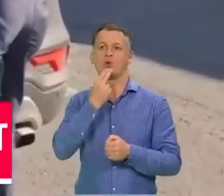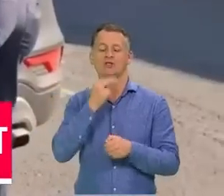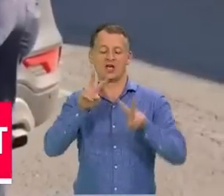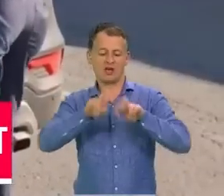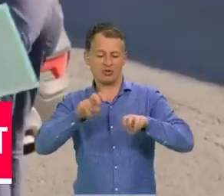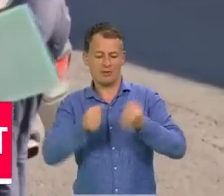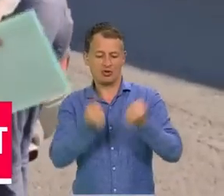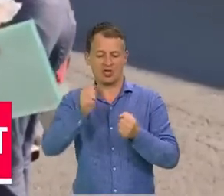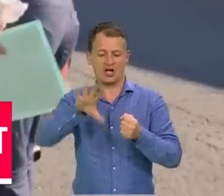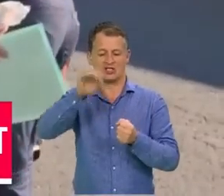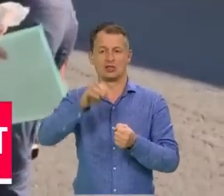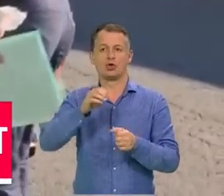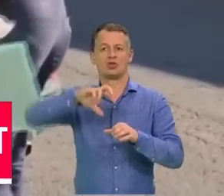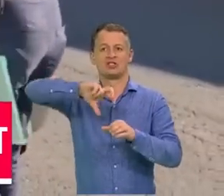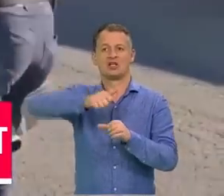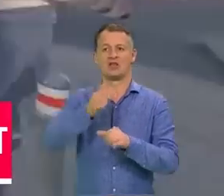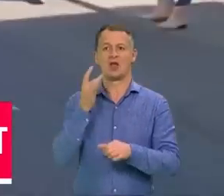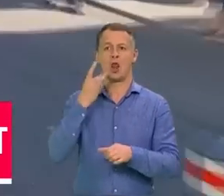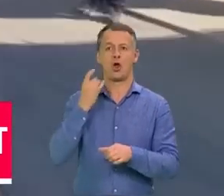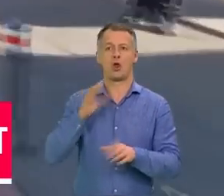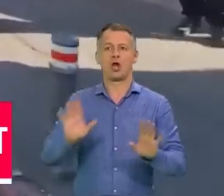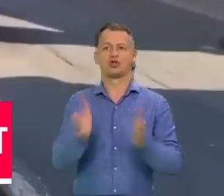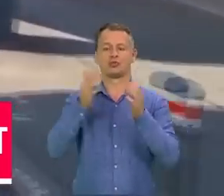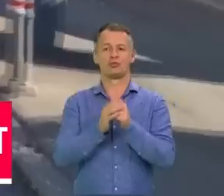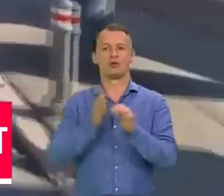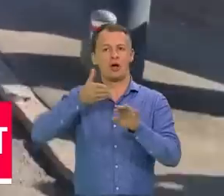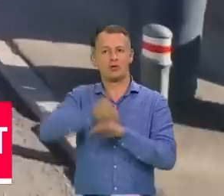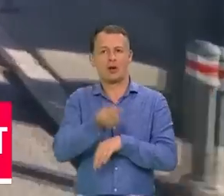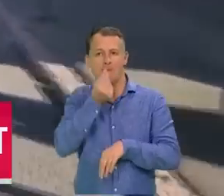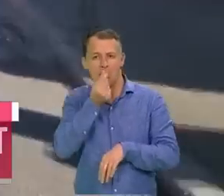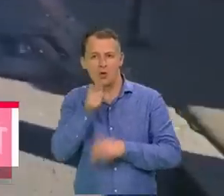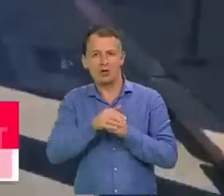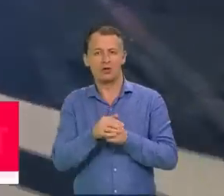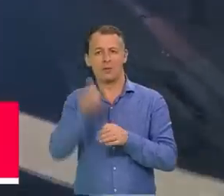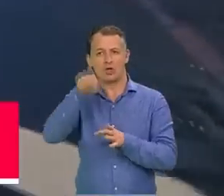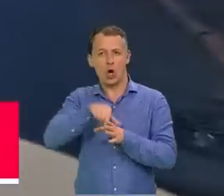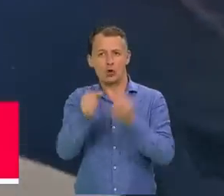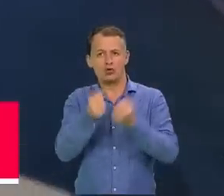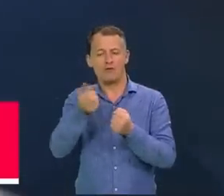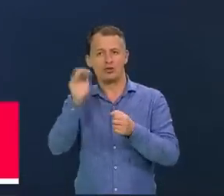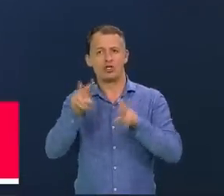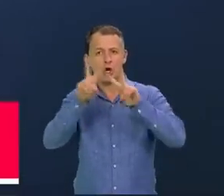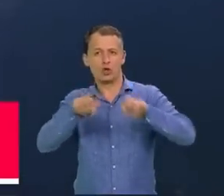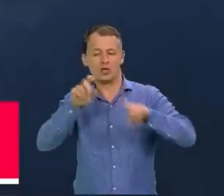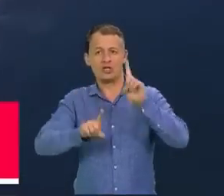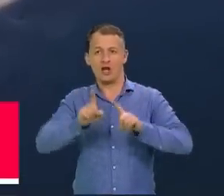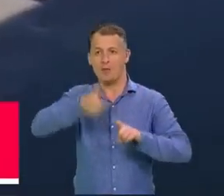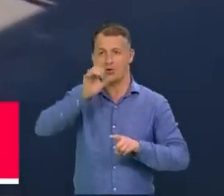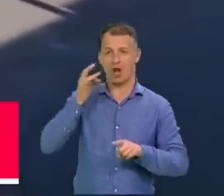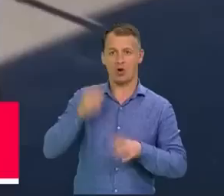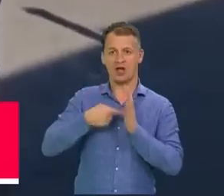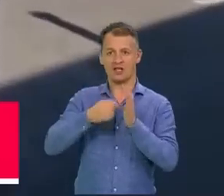și au găsit o sticlă de alcool începută. Au intrat la bănuieli. Conducătorul auto a fost testat cu aparatul etilotest, rezultatul